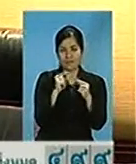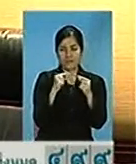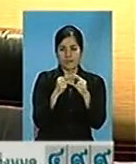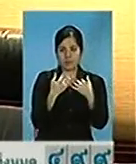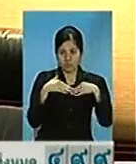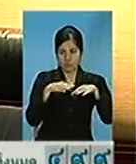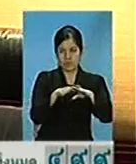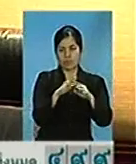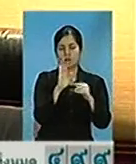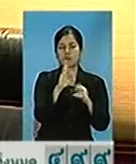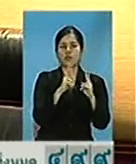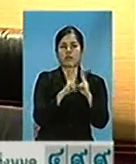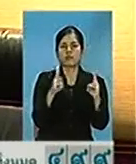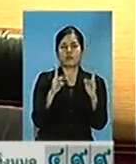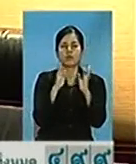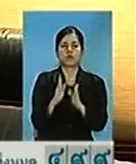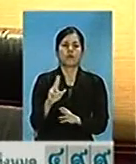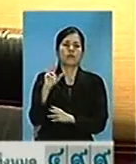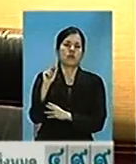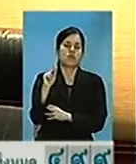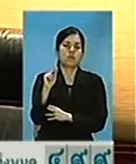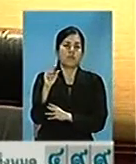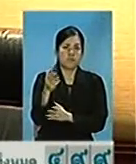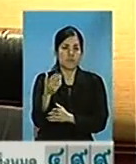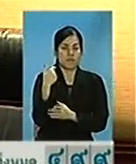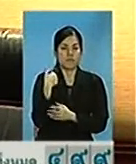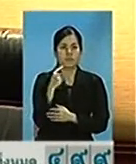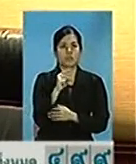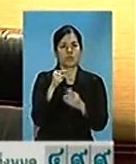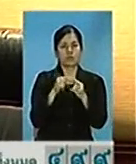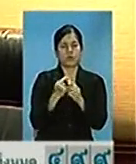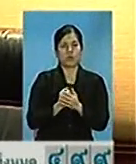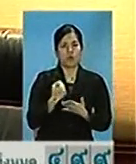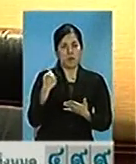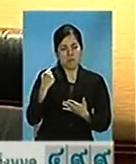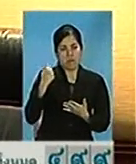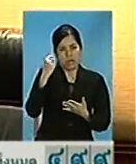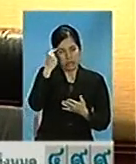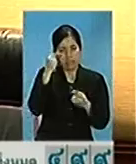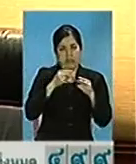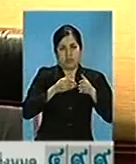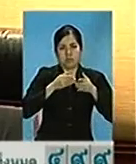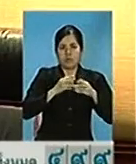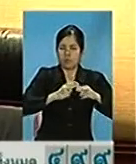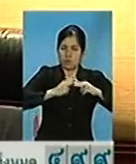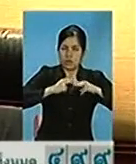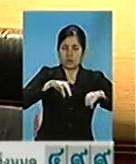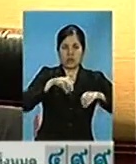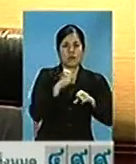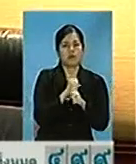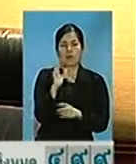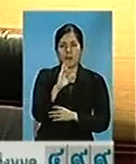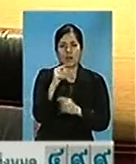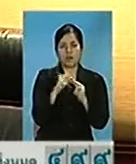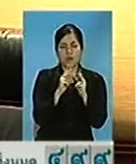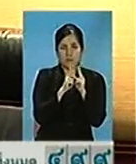รมาธิการ30คนนะท่านวิทย์ไม่ได้มีอิทธิพลอะไรที่จะมากำหนดทิศทางอะไรทั้งหมดอยู่ที่กรรมาธิการ30คน